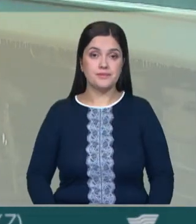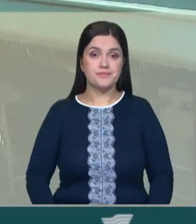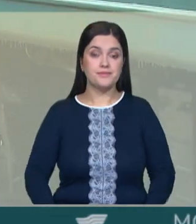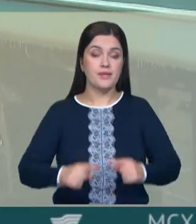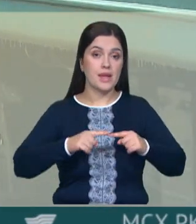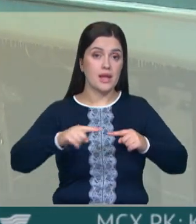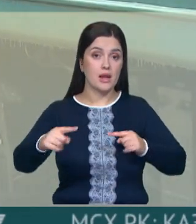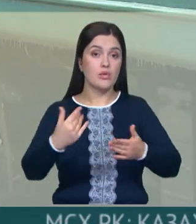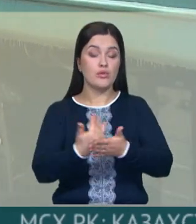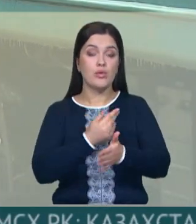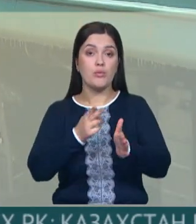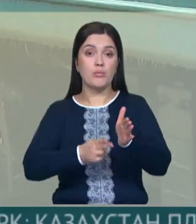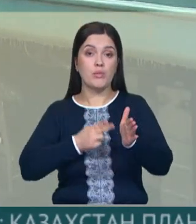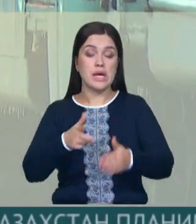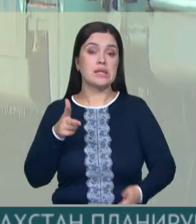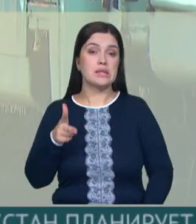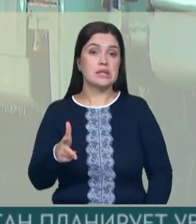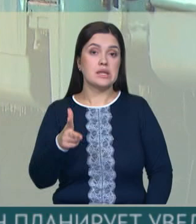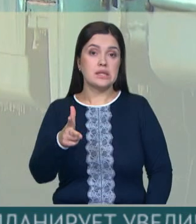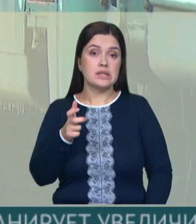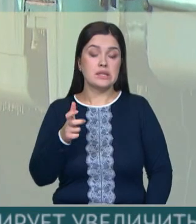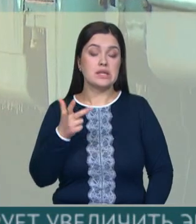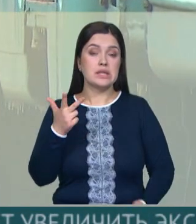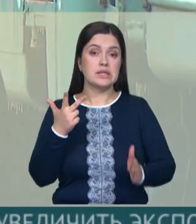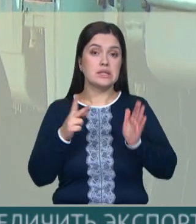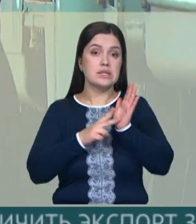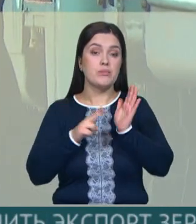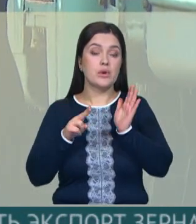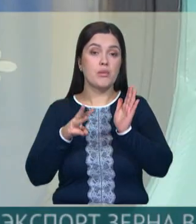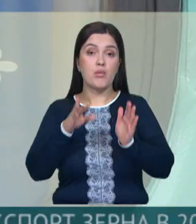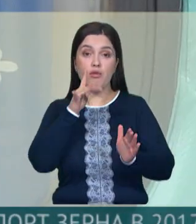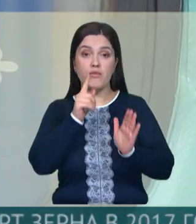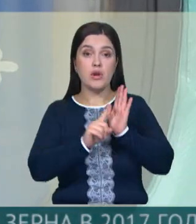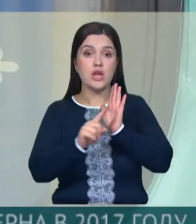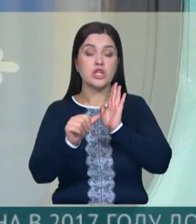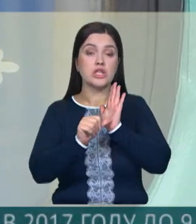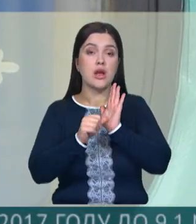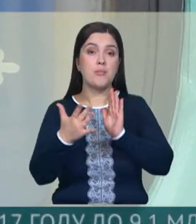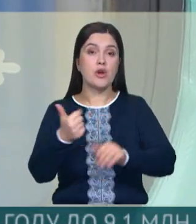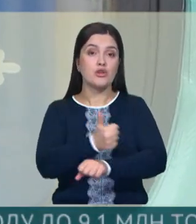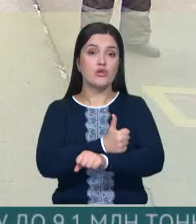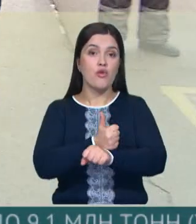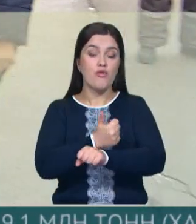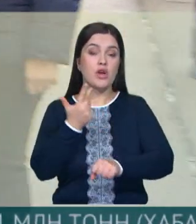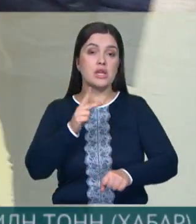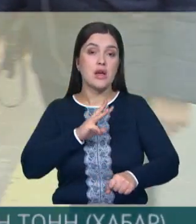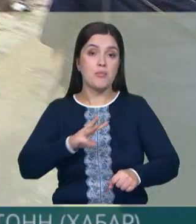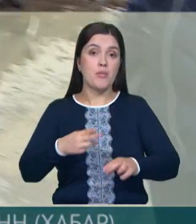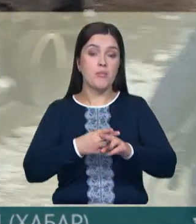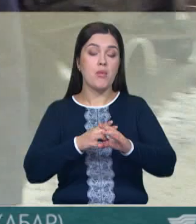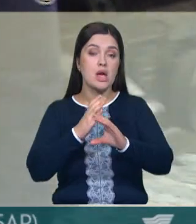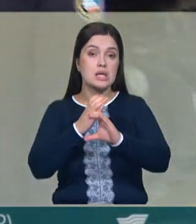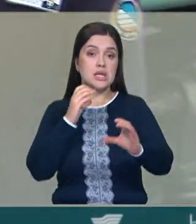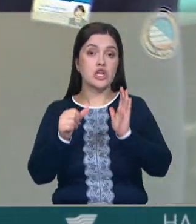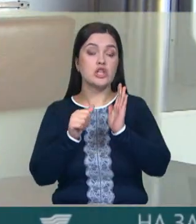Протяженность нового маршрута составит 3337 километров. Время в пути 65 часов 3 минуты в составе 16 вагонов,